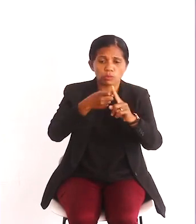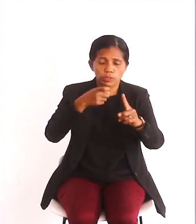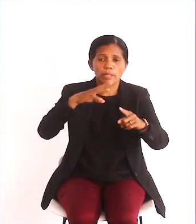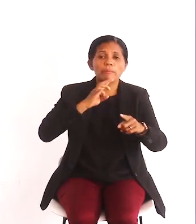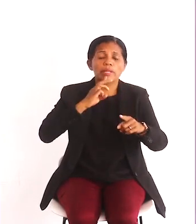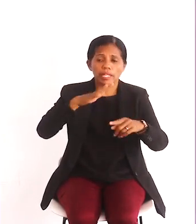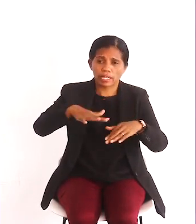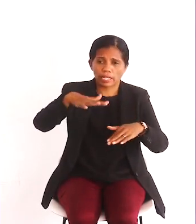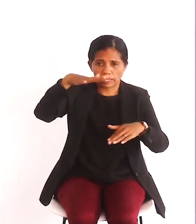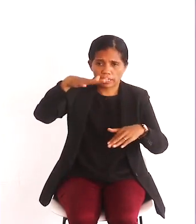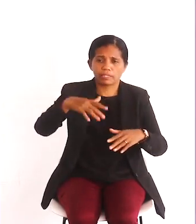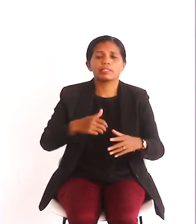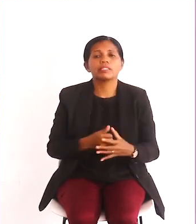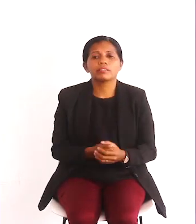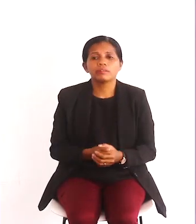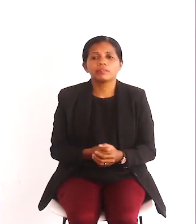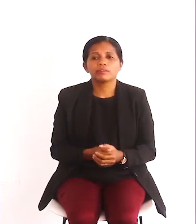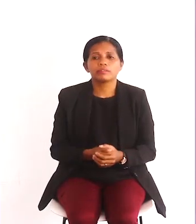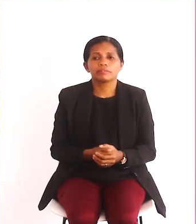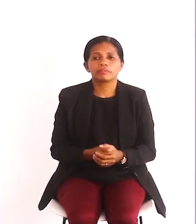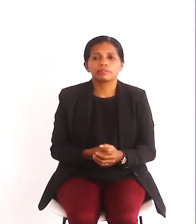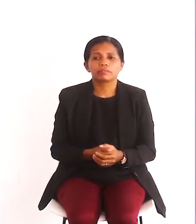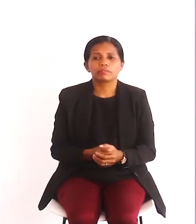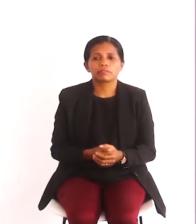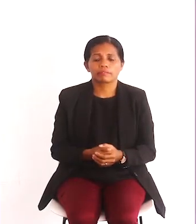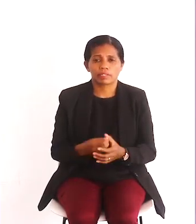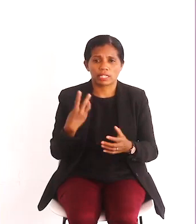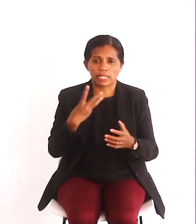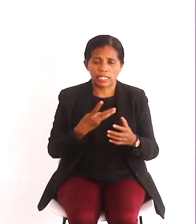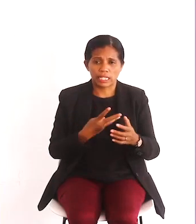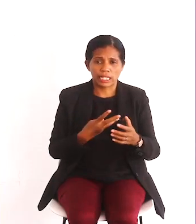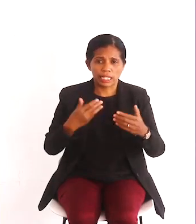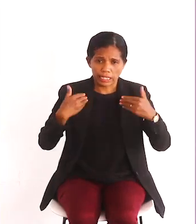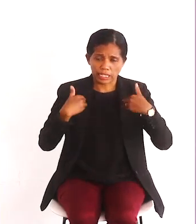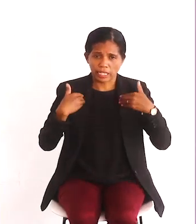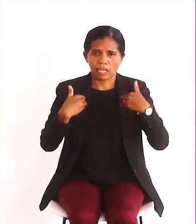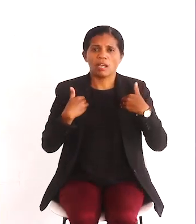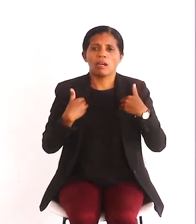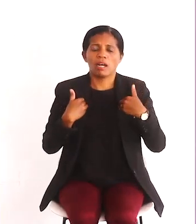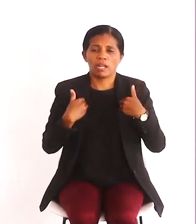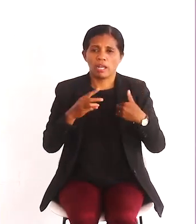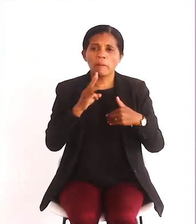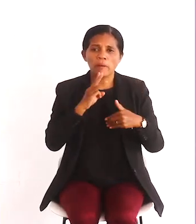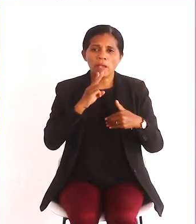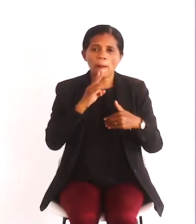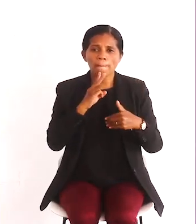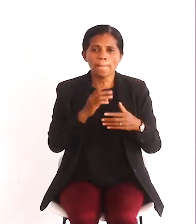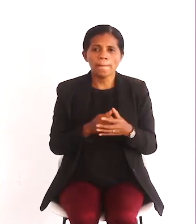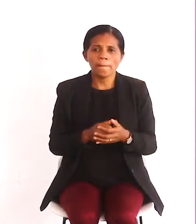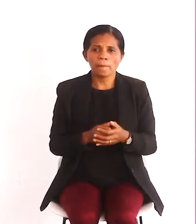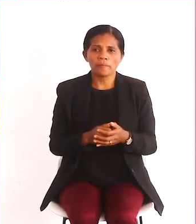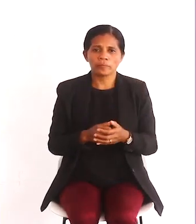lima husi beleten. So, katak iha figura B nia iha leten. May B iha figura